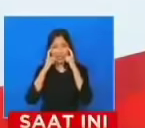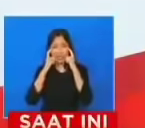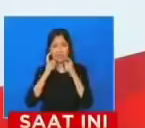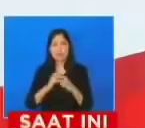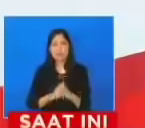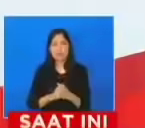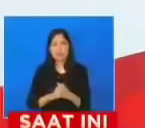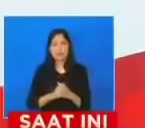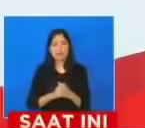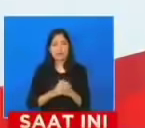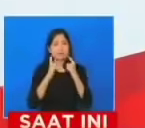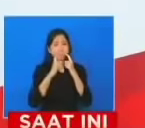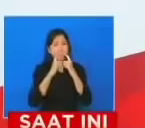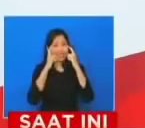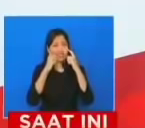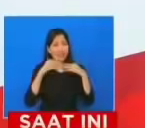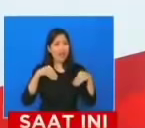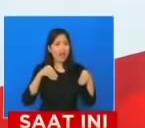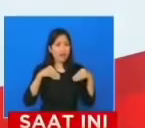masker kain,